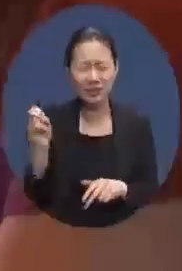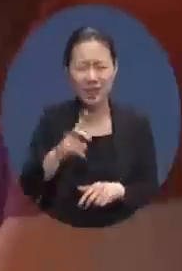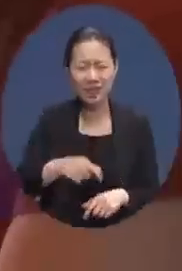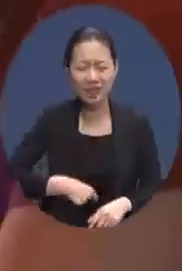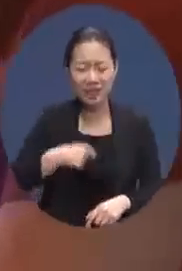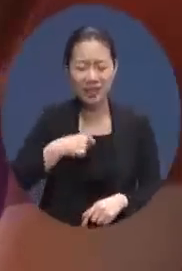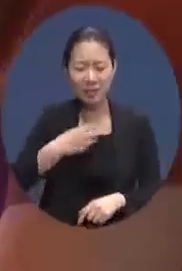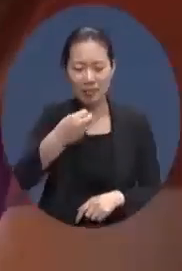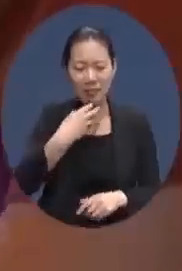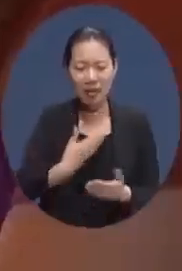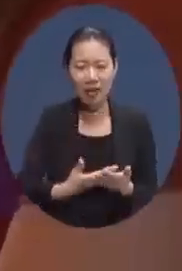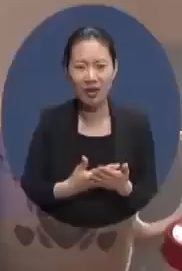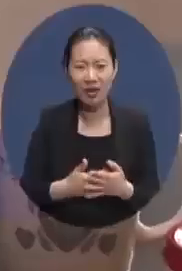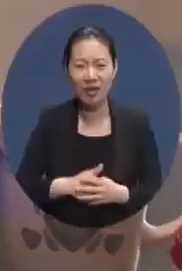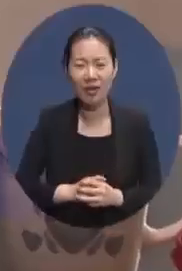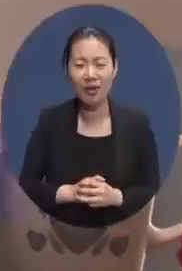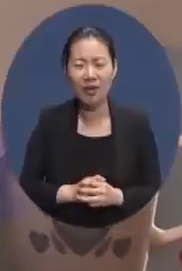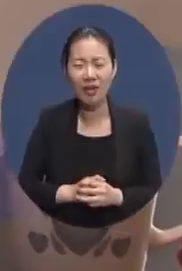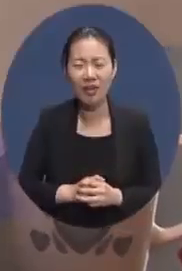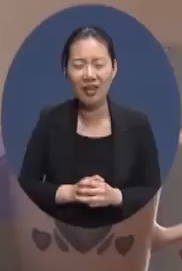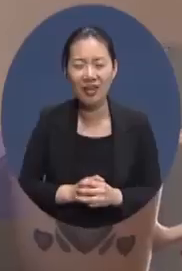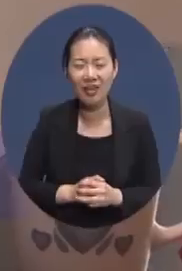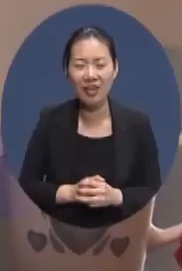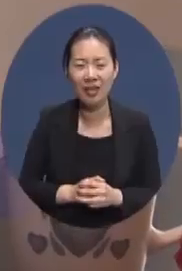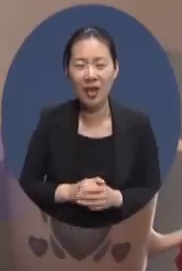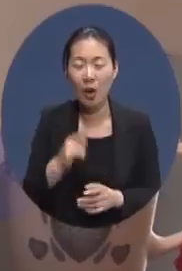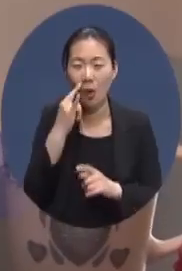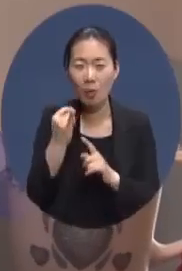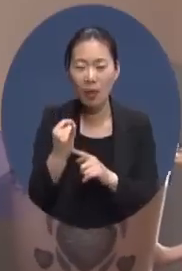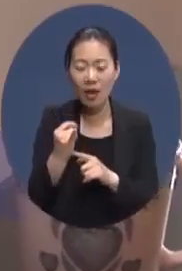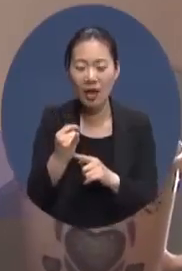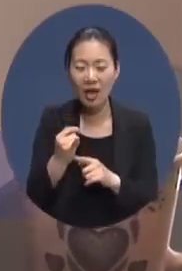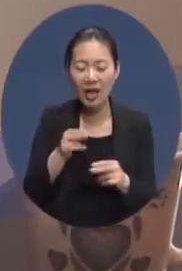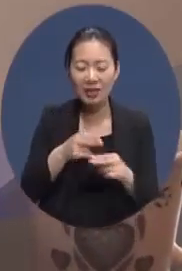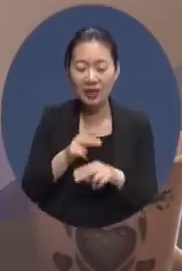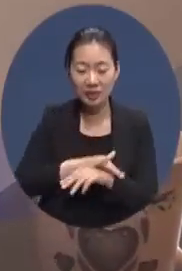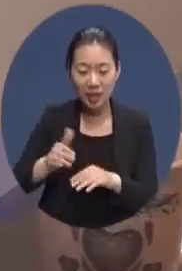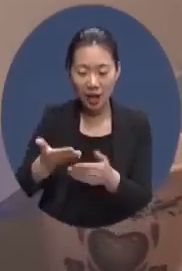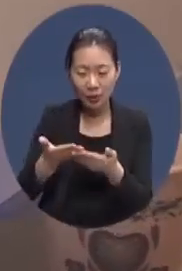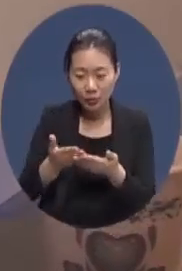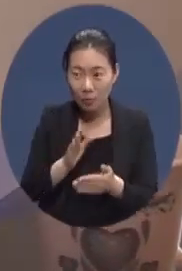신영 진실을 위해. 동생한테 물어볼까요? 엄마가 밥 잘해주나요?